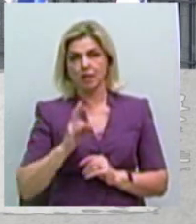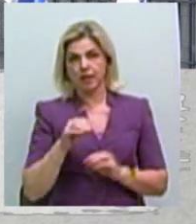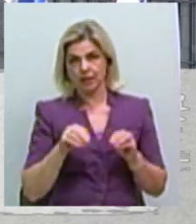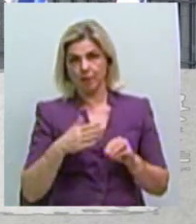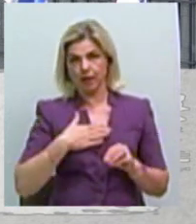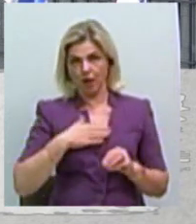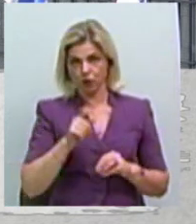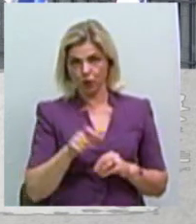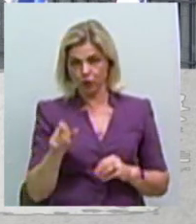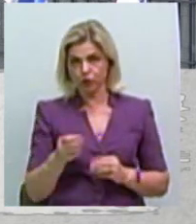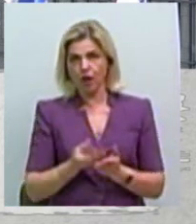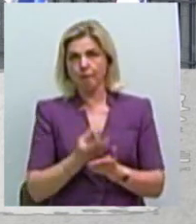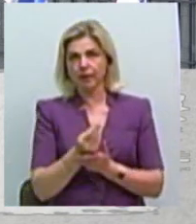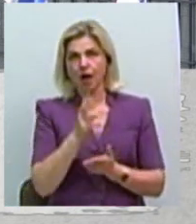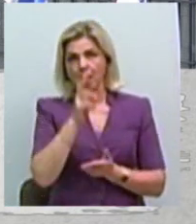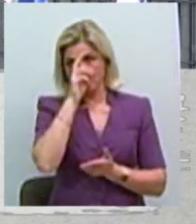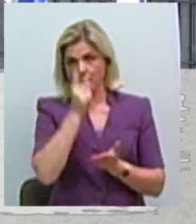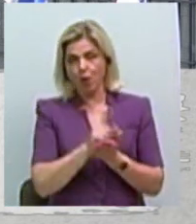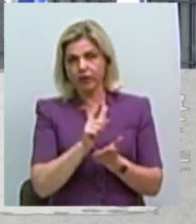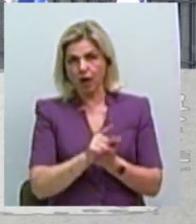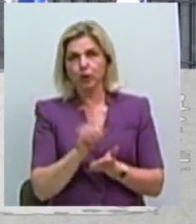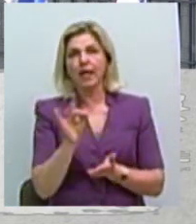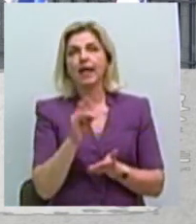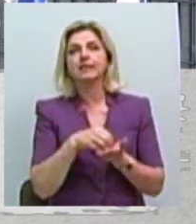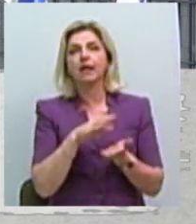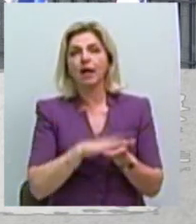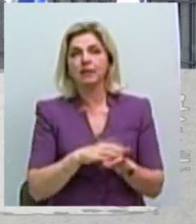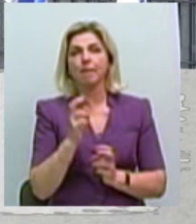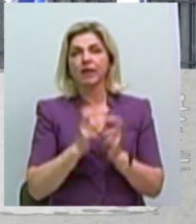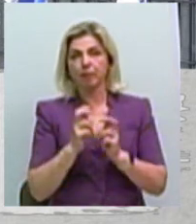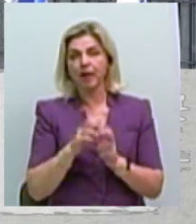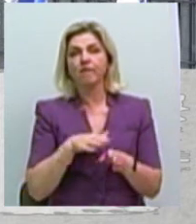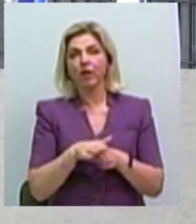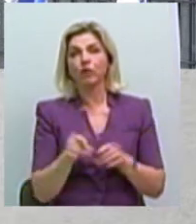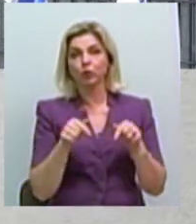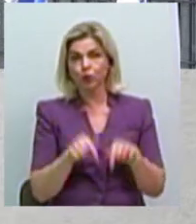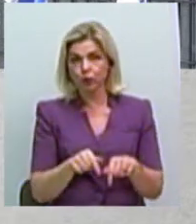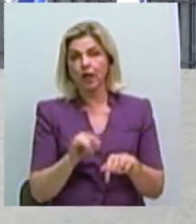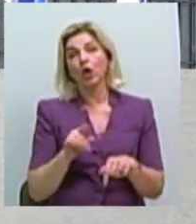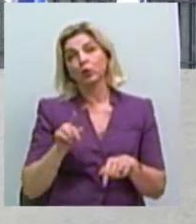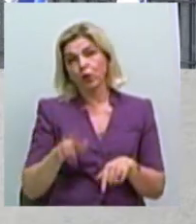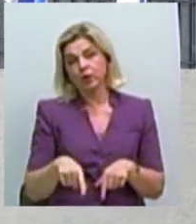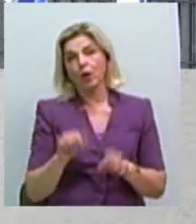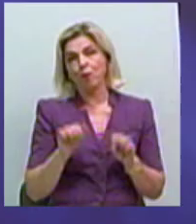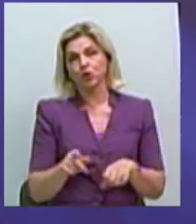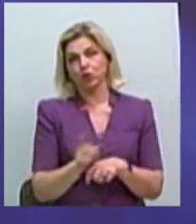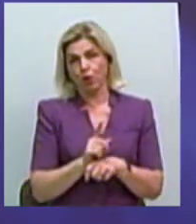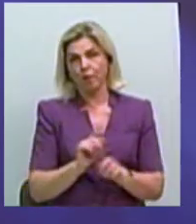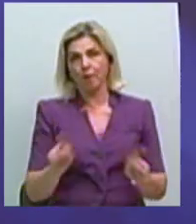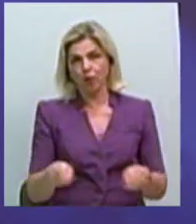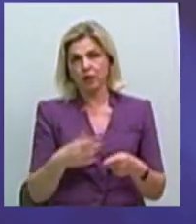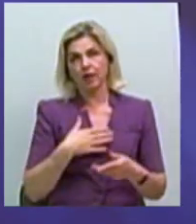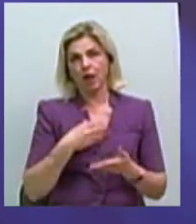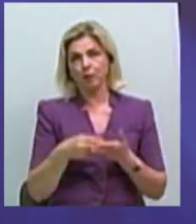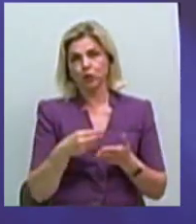люди, платяться податки саме тут, реєстрація підприємств відбувається саме тут. І тоді ми зможемо спокійно, нормально підняти наші бюджети мінімум